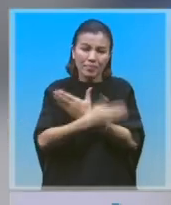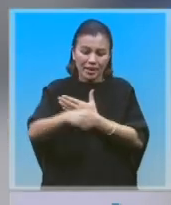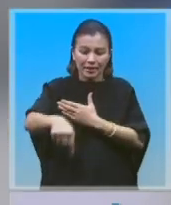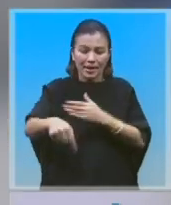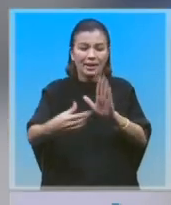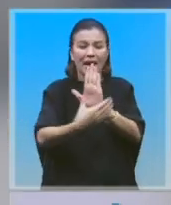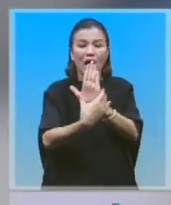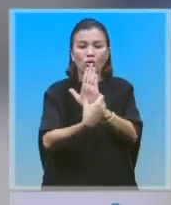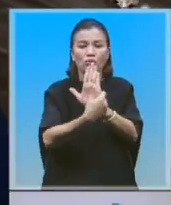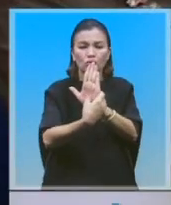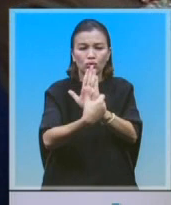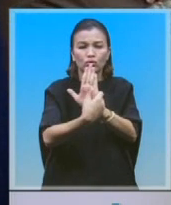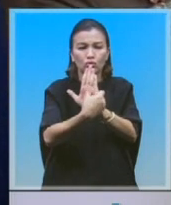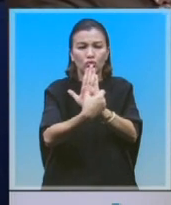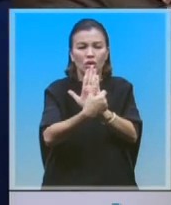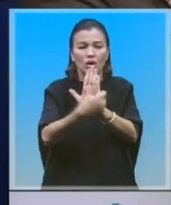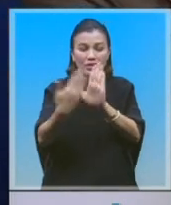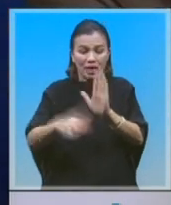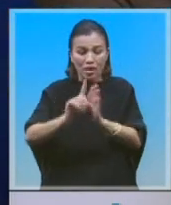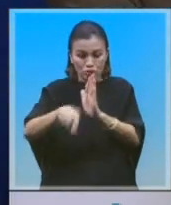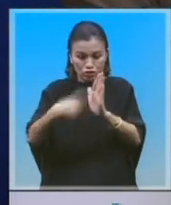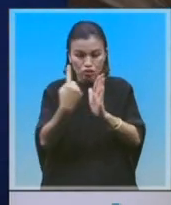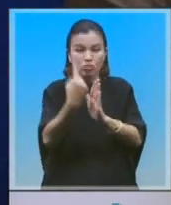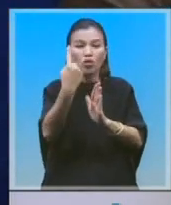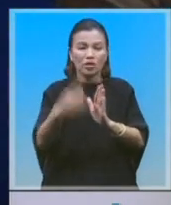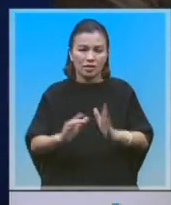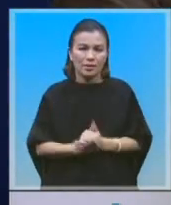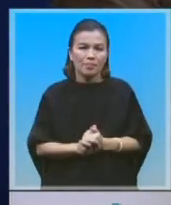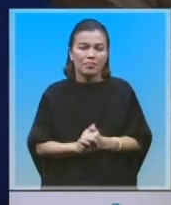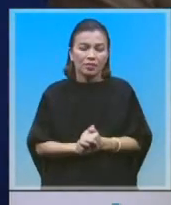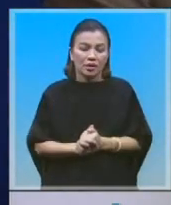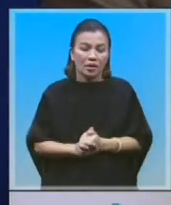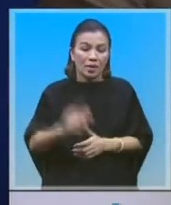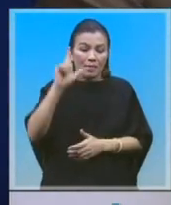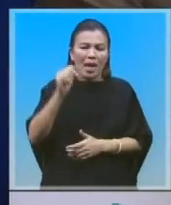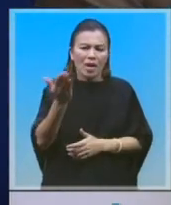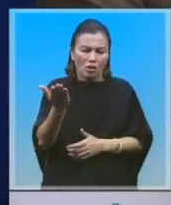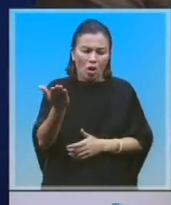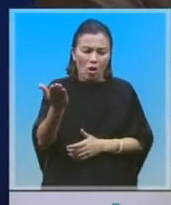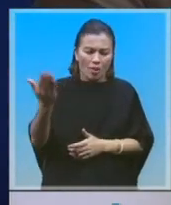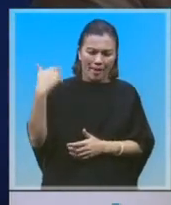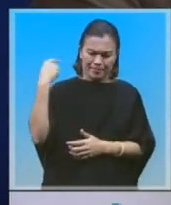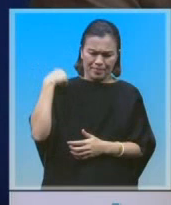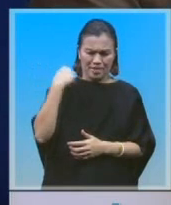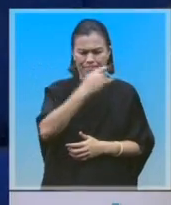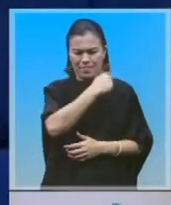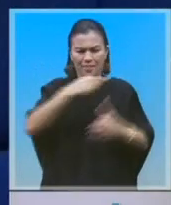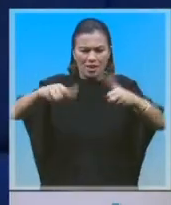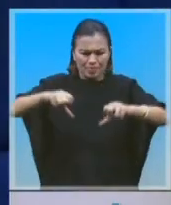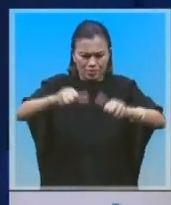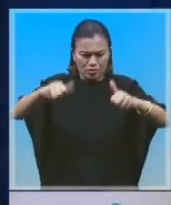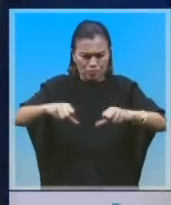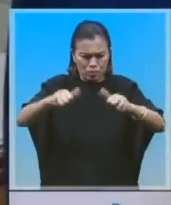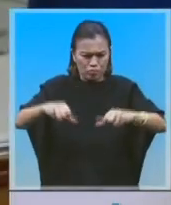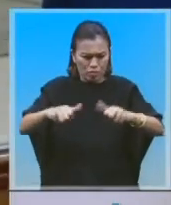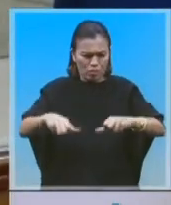กันนะครับหลังนวดไป1ชั่วโมงนางสาววิราวรรณขอให้นวดบ่าให้หน่อยนวดหลังให้ด้วยไหล่ต่อเลยได้ไหมเพราะว่